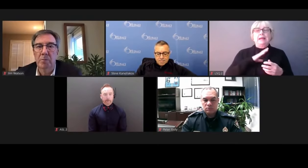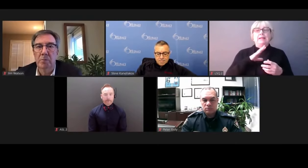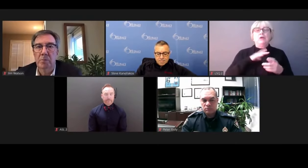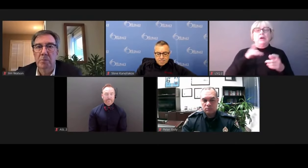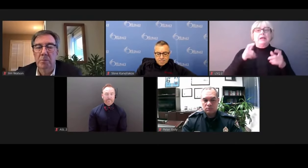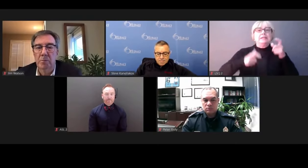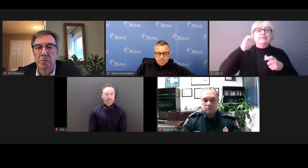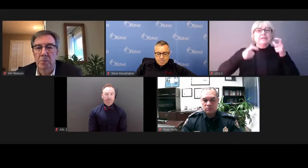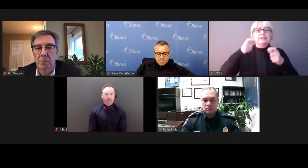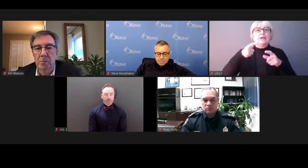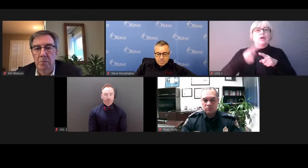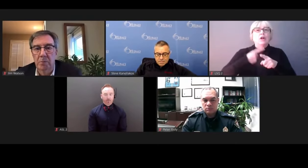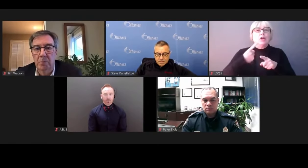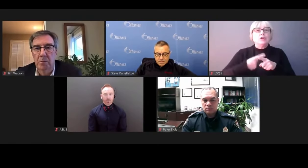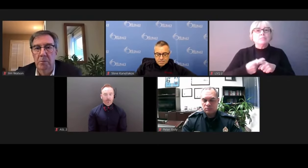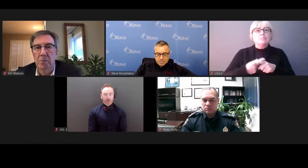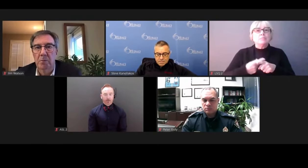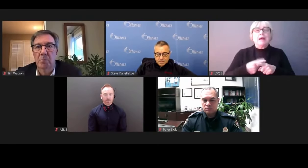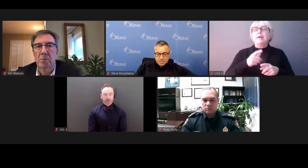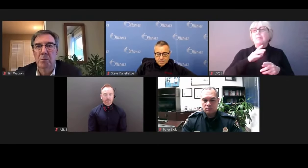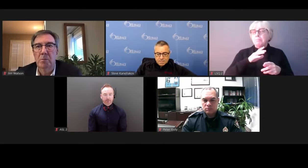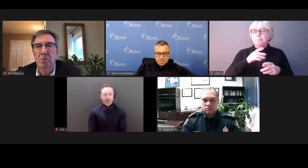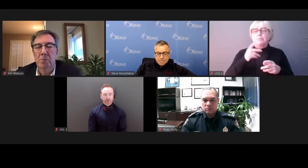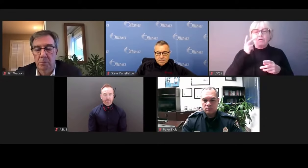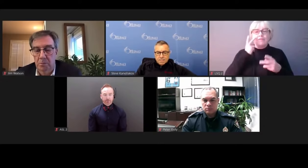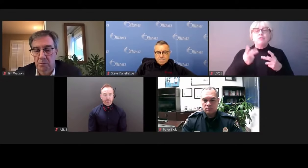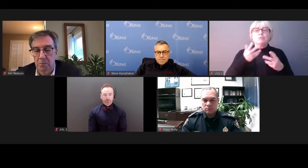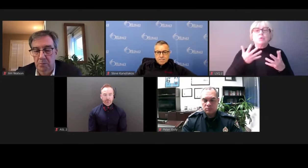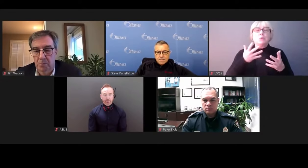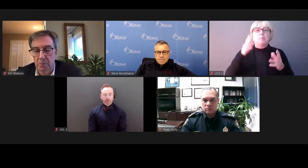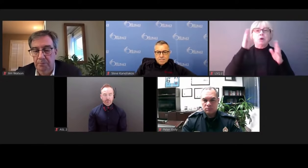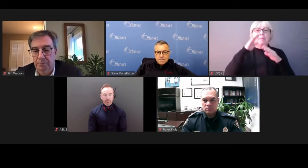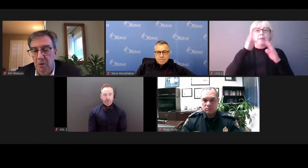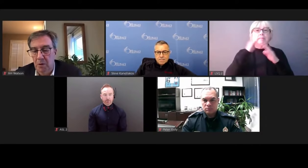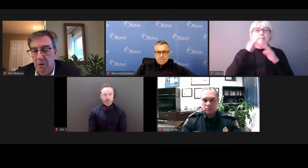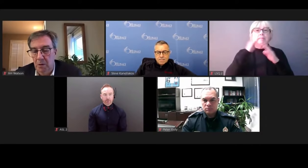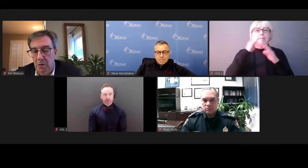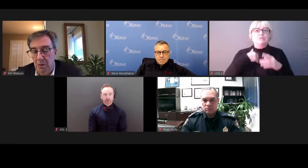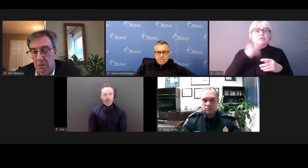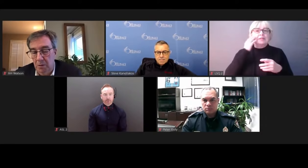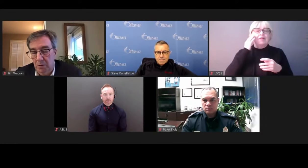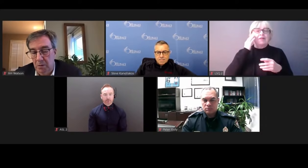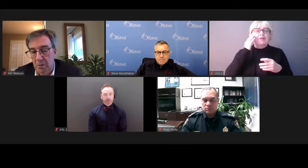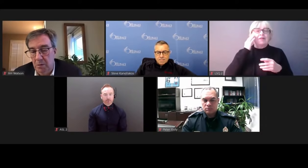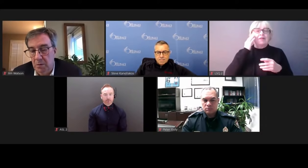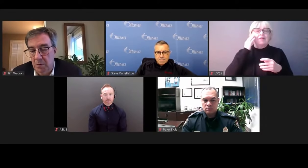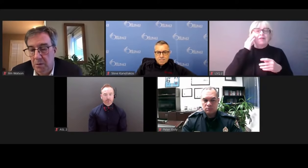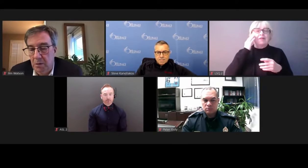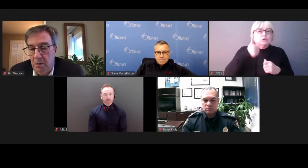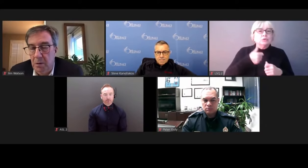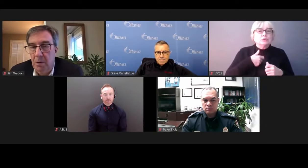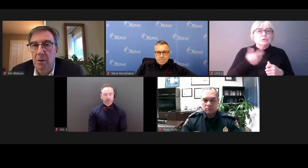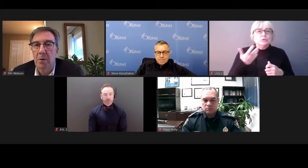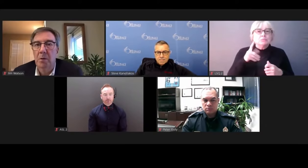où c'était un problème. Donc, je serais curieux d'en savoir davantage.